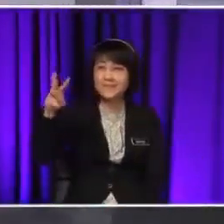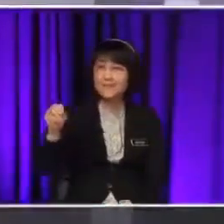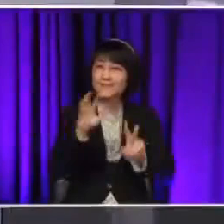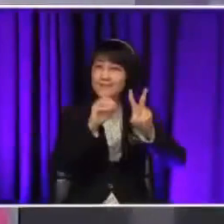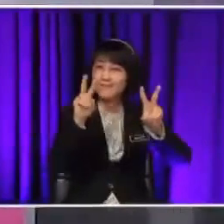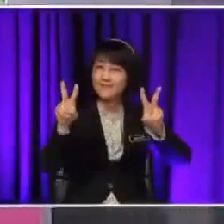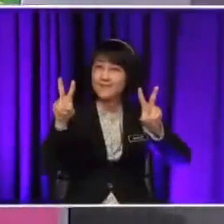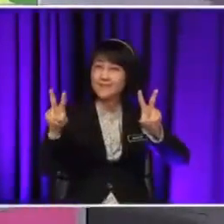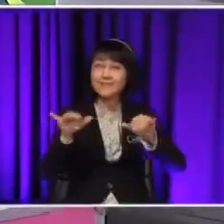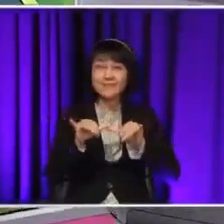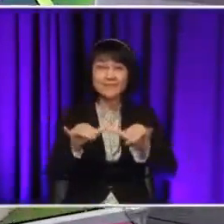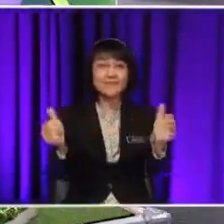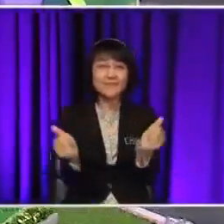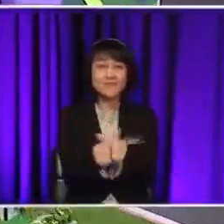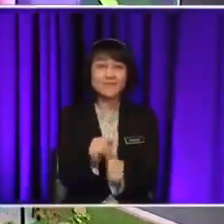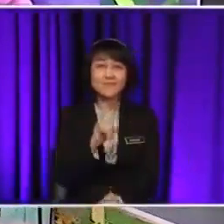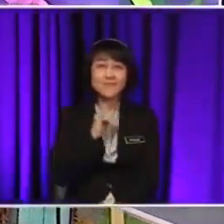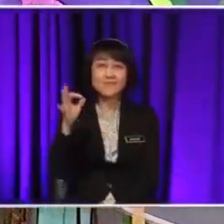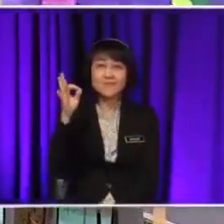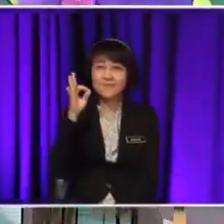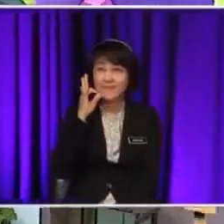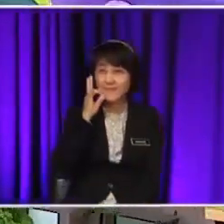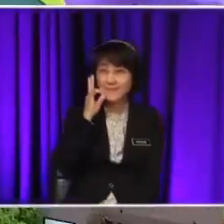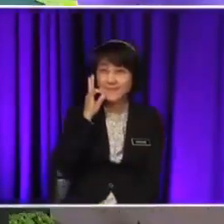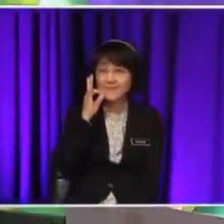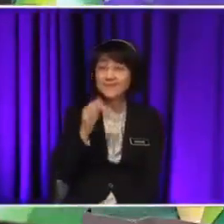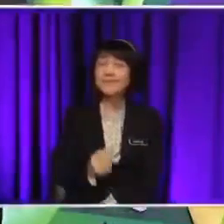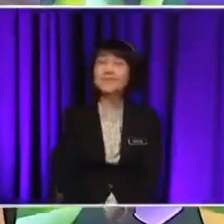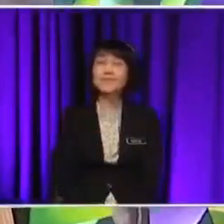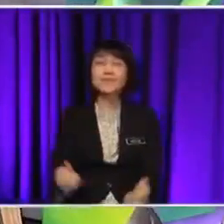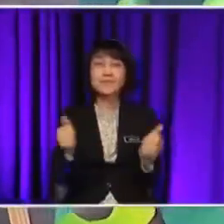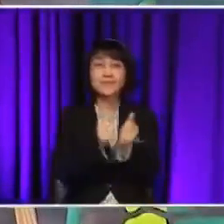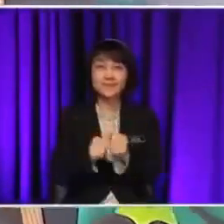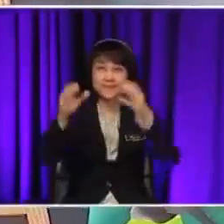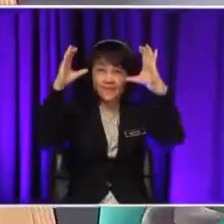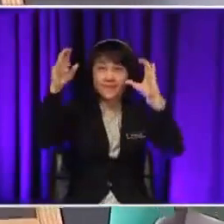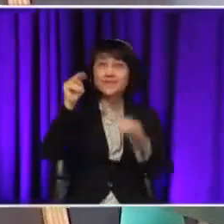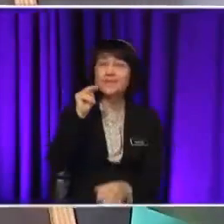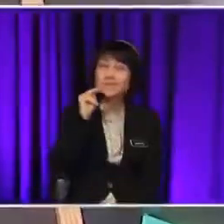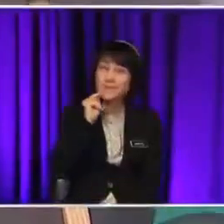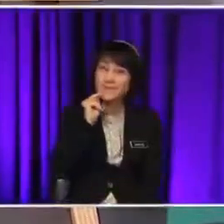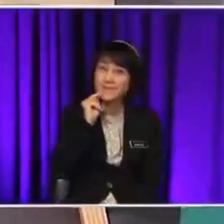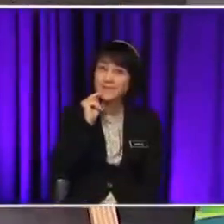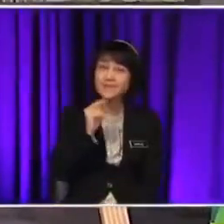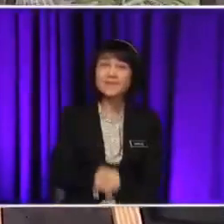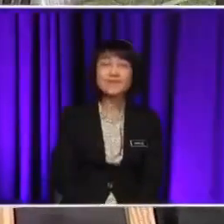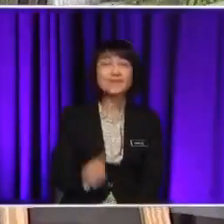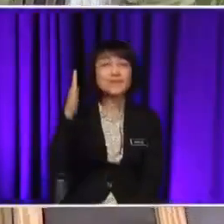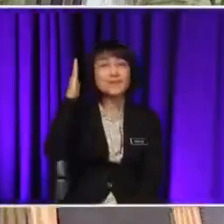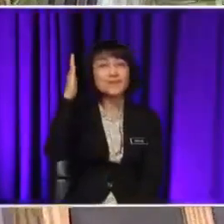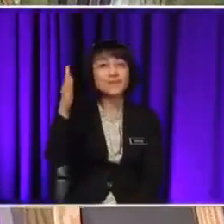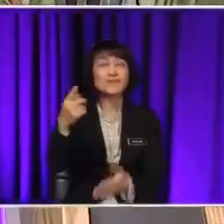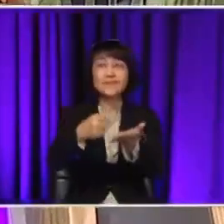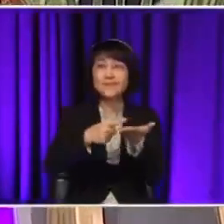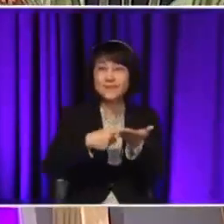2022. Masih lagi bersama dengan saya Fizi, host anda pada hari ini, dan kita bersama-sama dengan Cikgu Nadia yang akan sama-sama kita